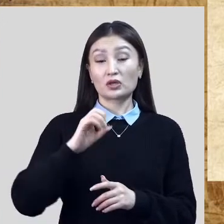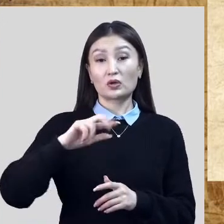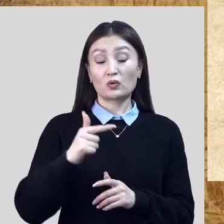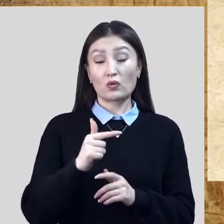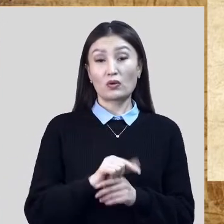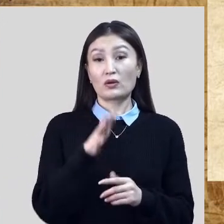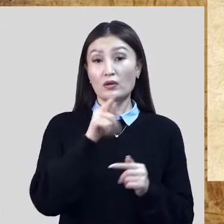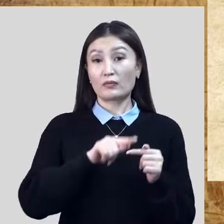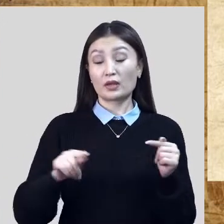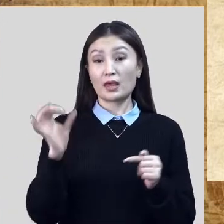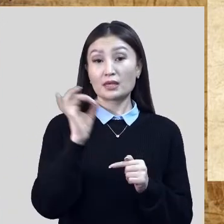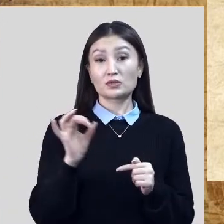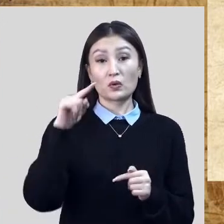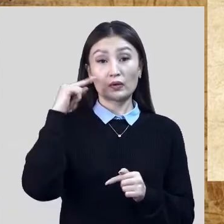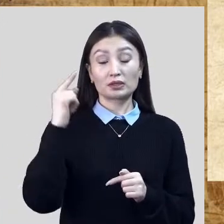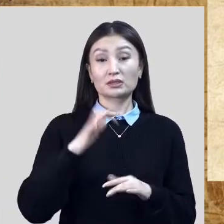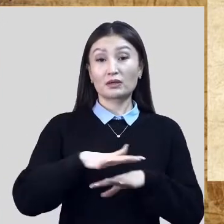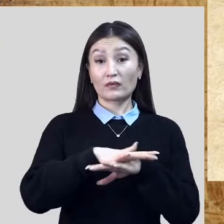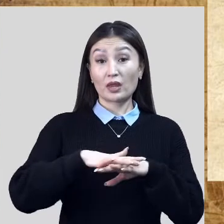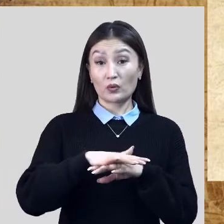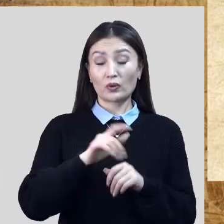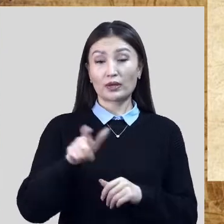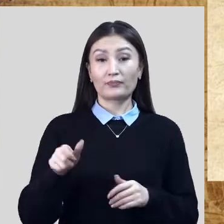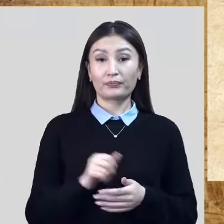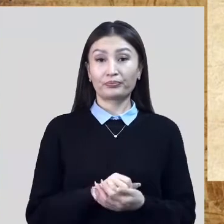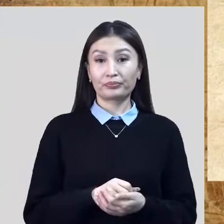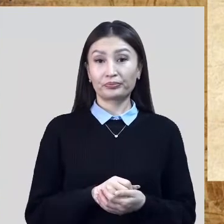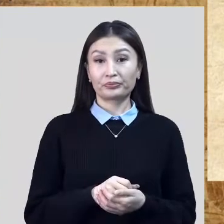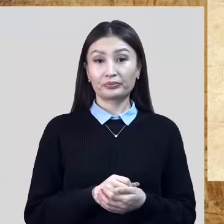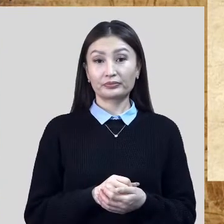переломные моменты истории кыргызского народа.